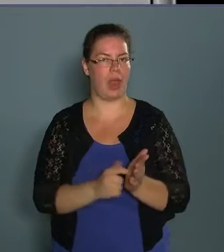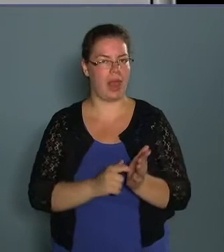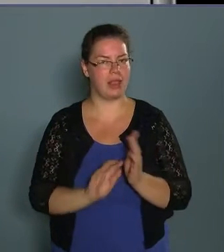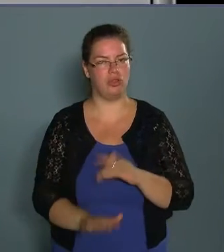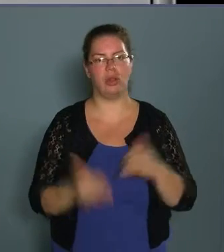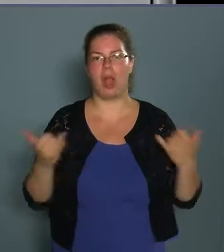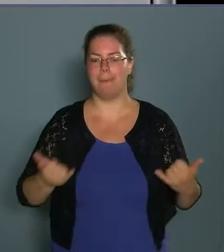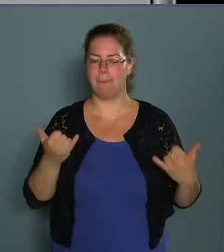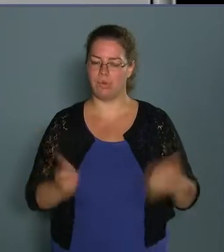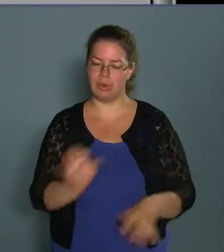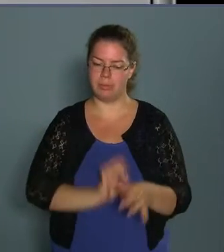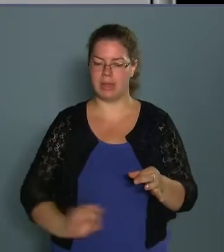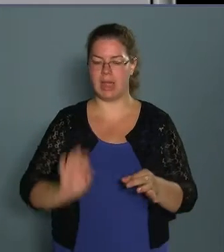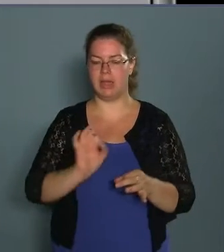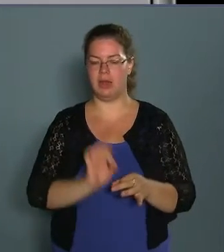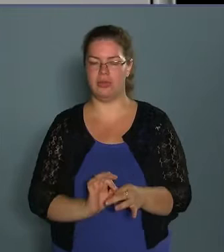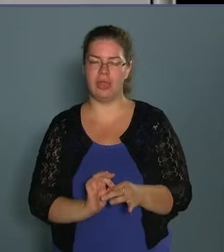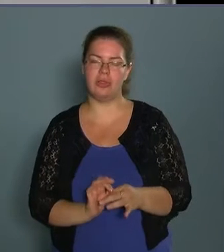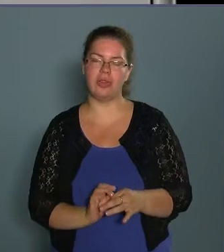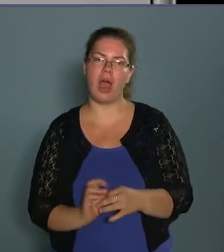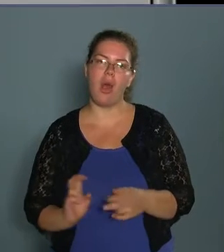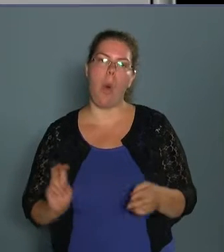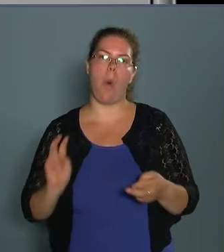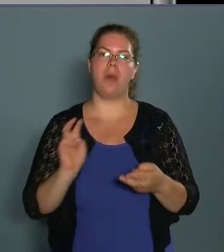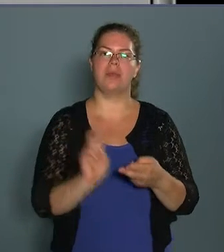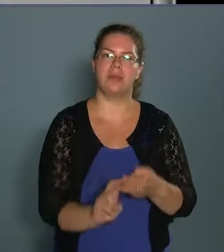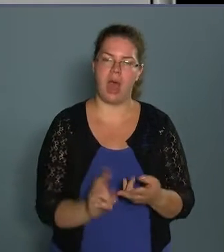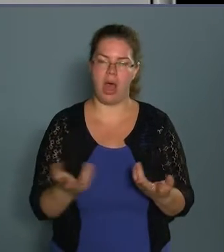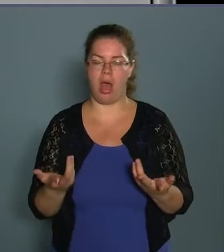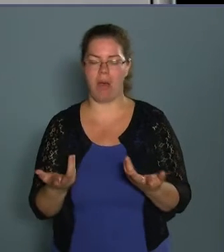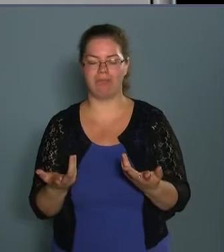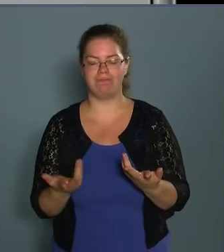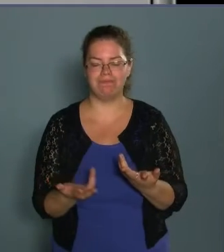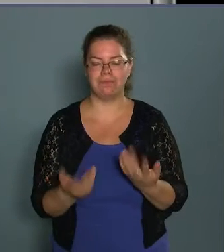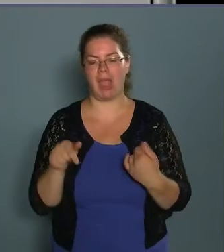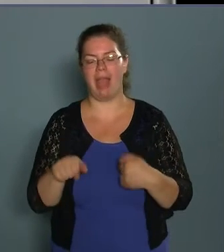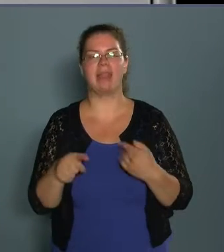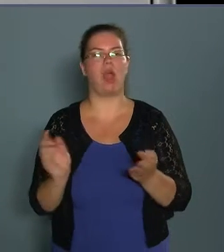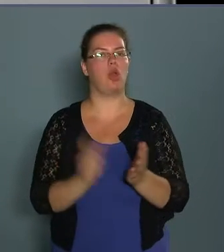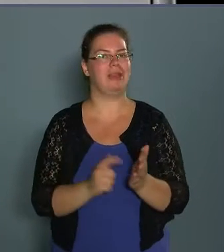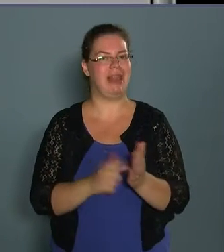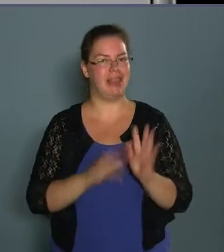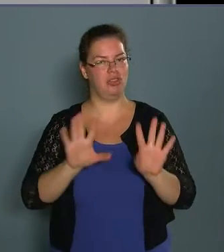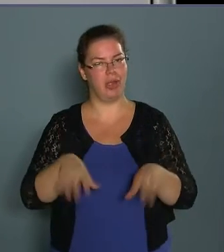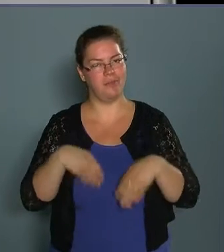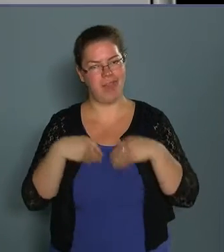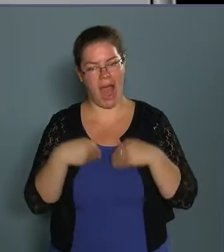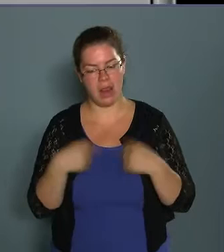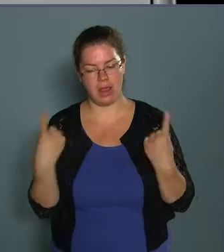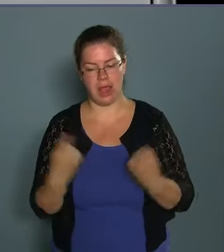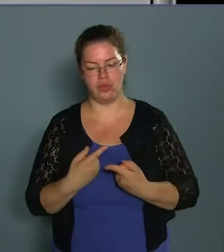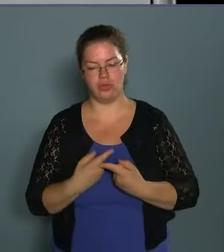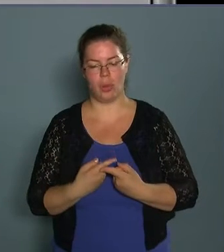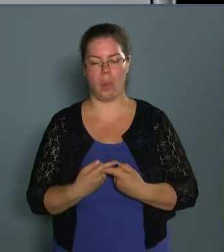kötelezettségünknek a mostani beteljesülése. Hozzáteszem, hogy ez a